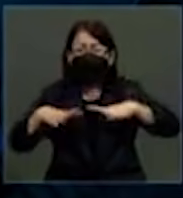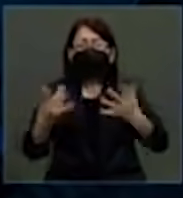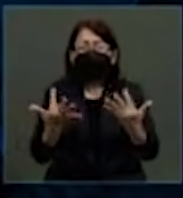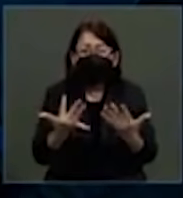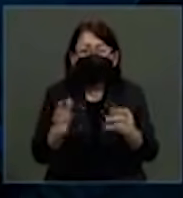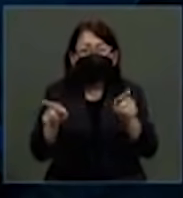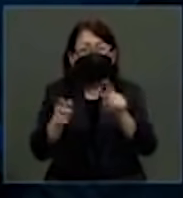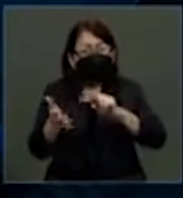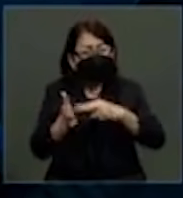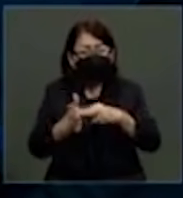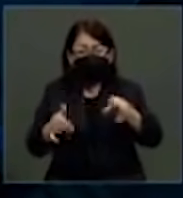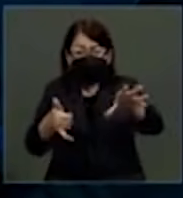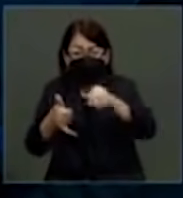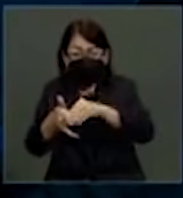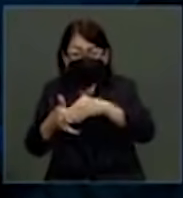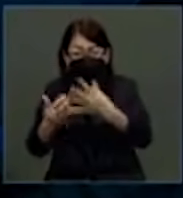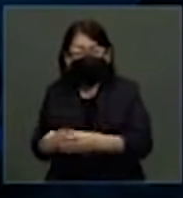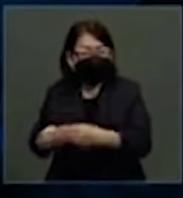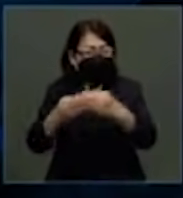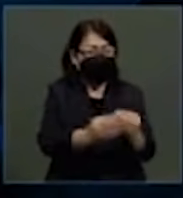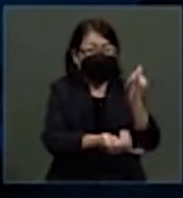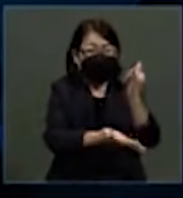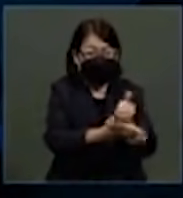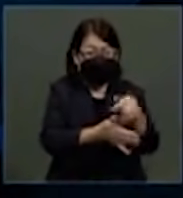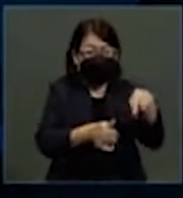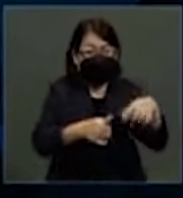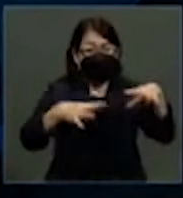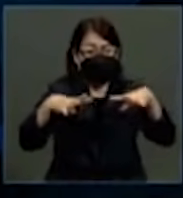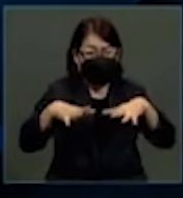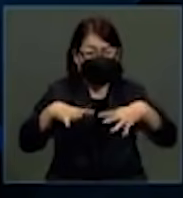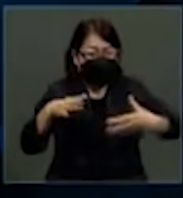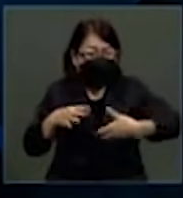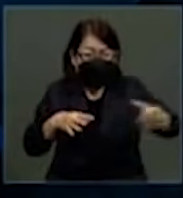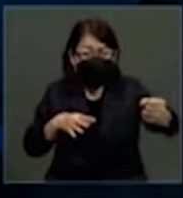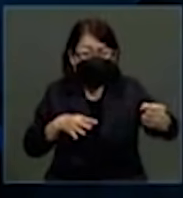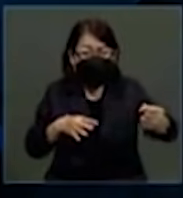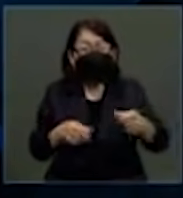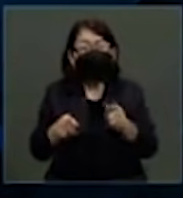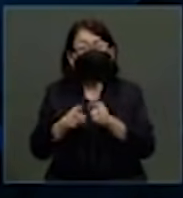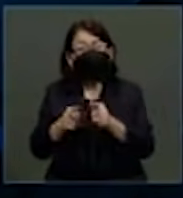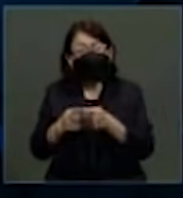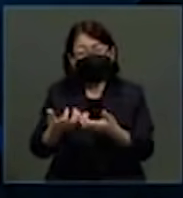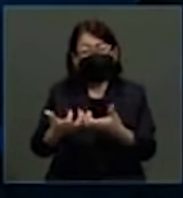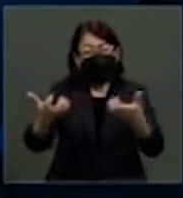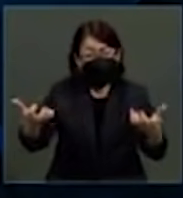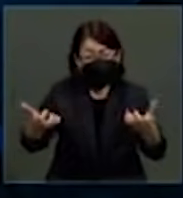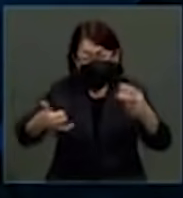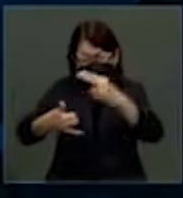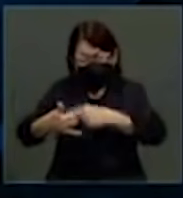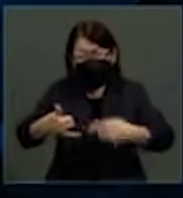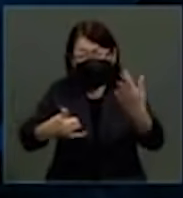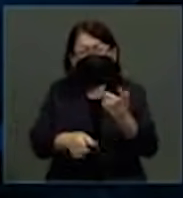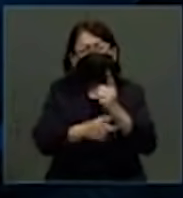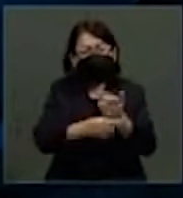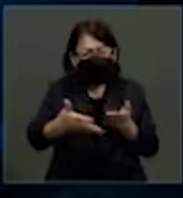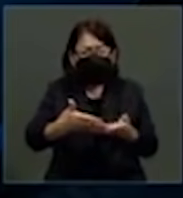ถานที่เพื่อจัดตั้งเป็นศูนย์พักคอยรอการส่งตัวหรือระบบแยกกักเพื่อรองรับ